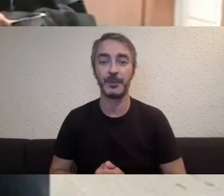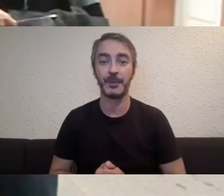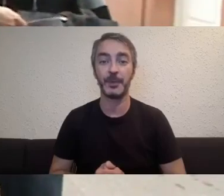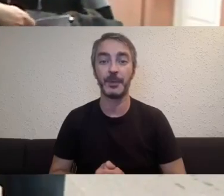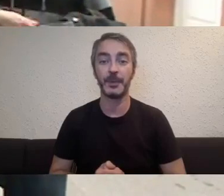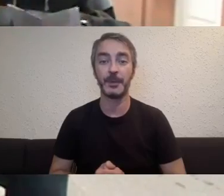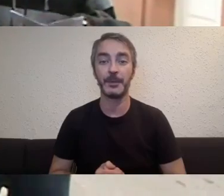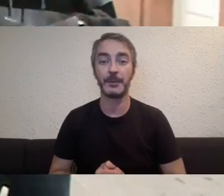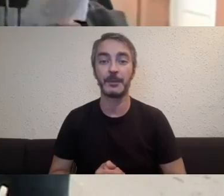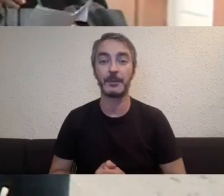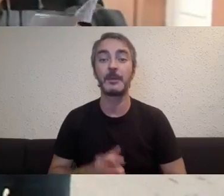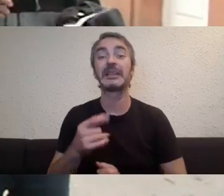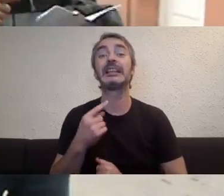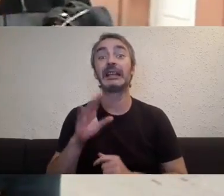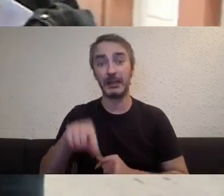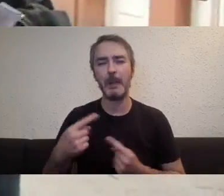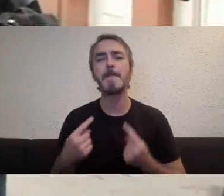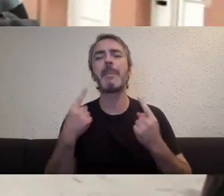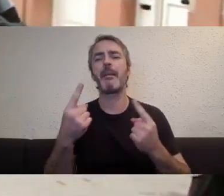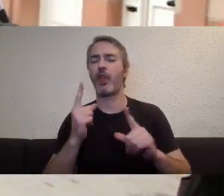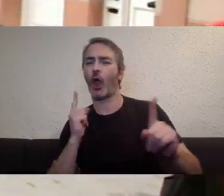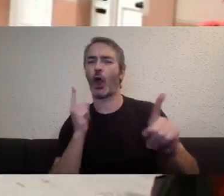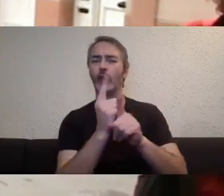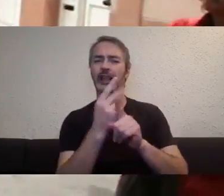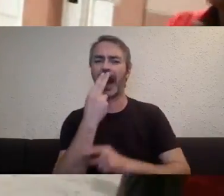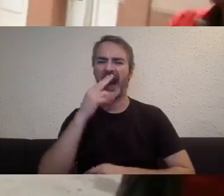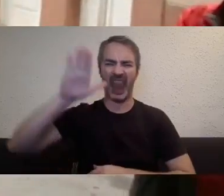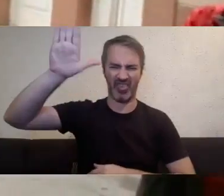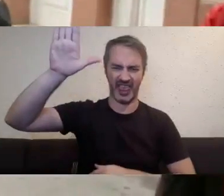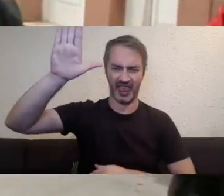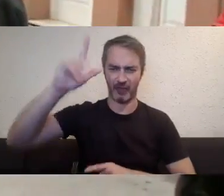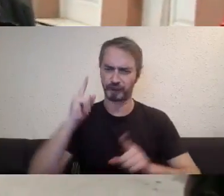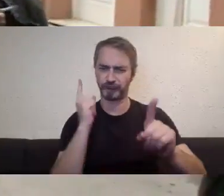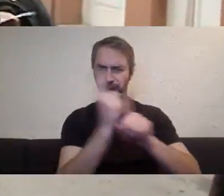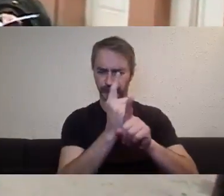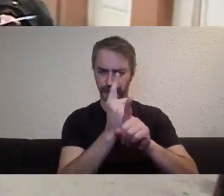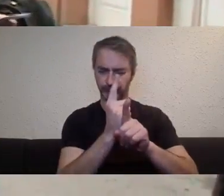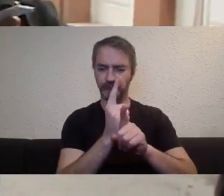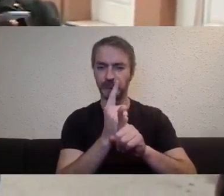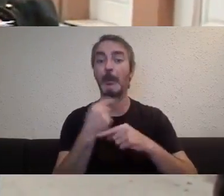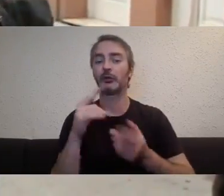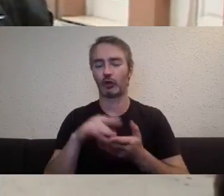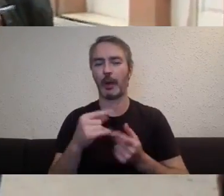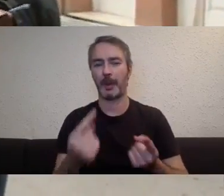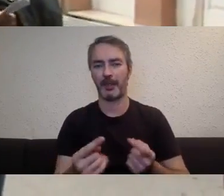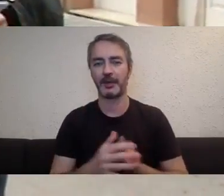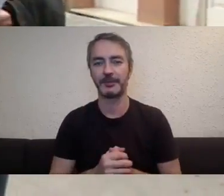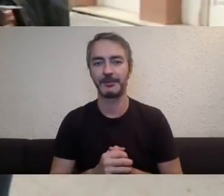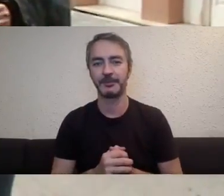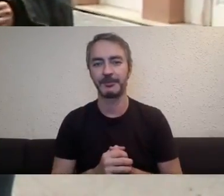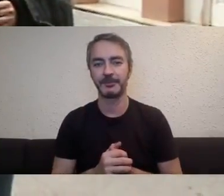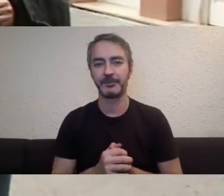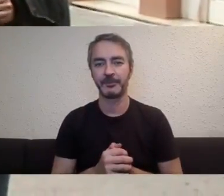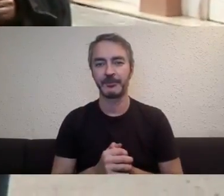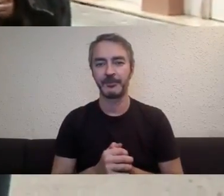molts també. I també al principi va ser el primer confrontament amb els nazis, també important. Aquí hi havia una colla de nazis que, bueno, quinqui nazis, no